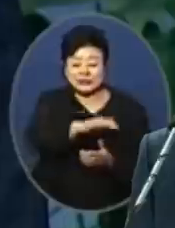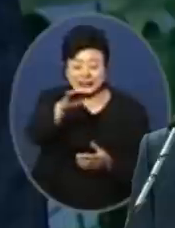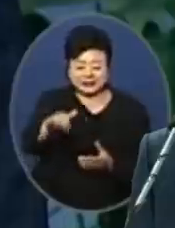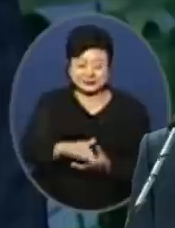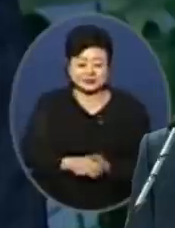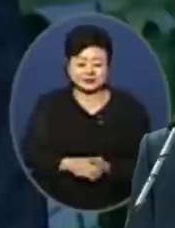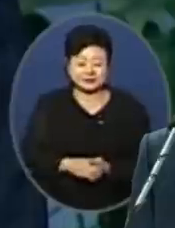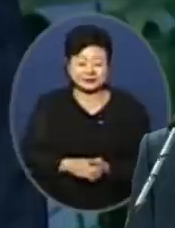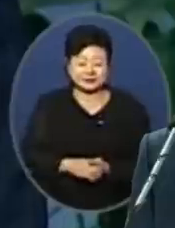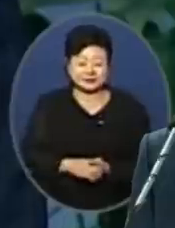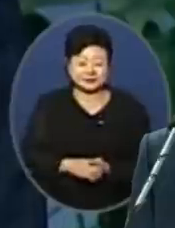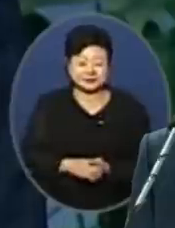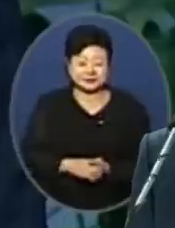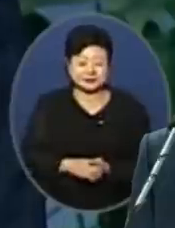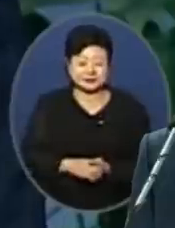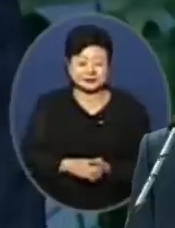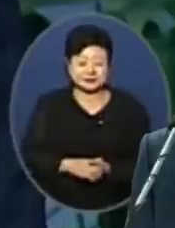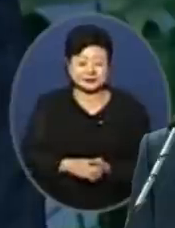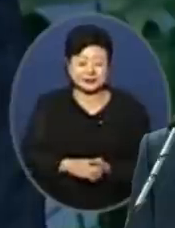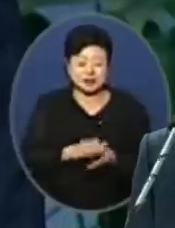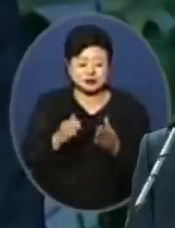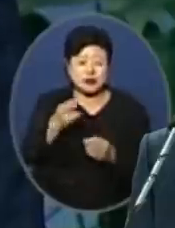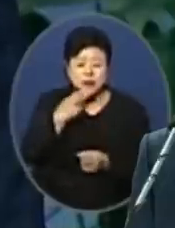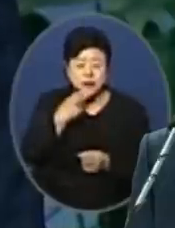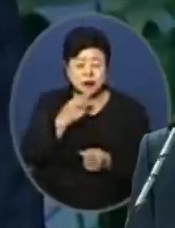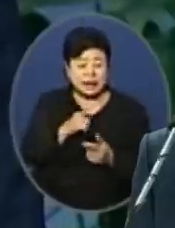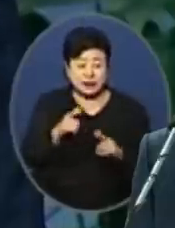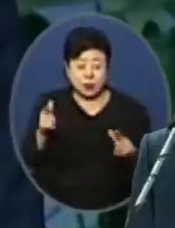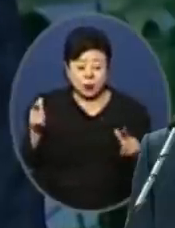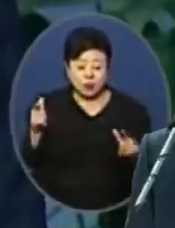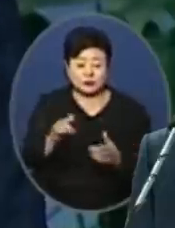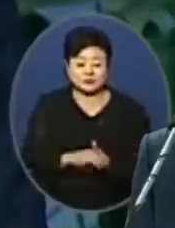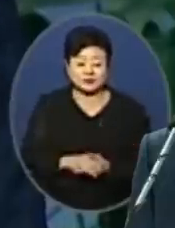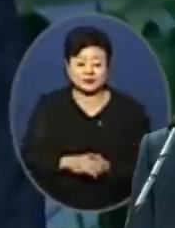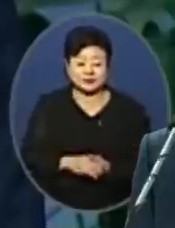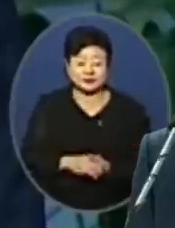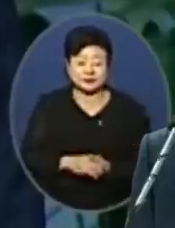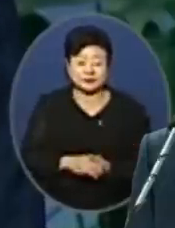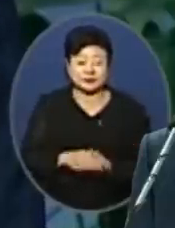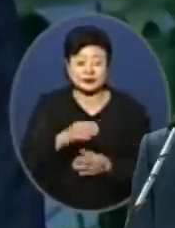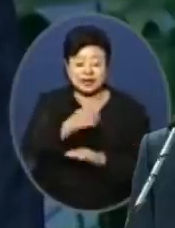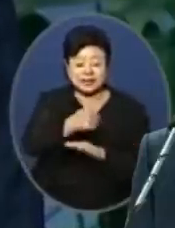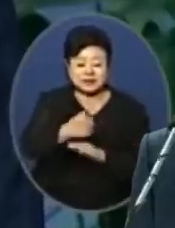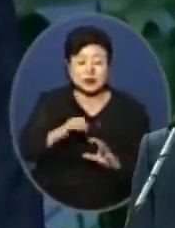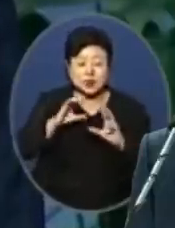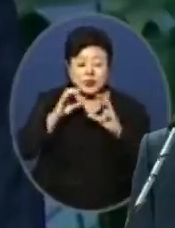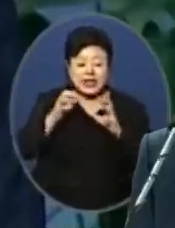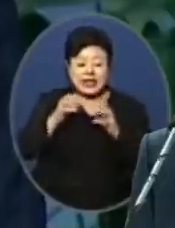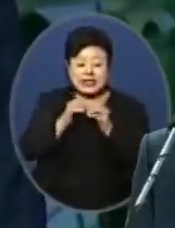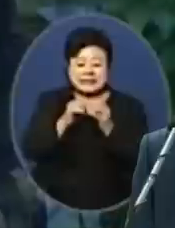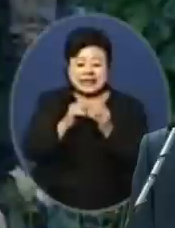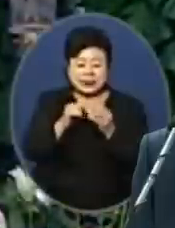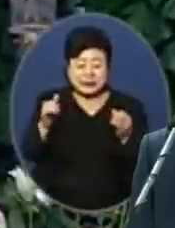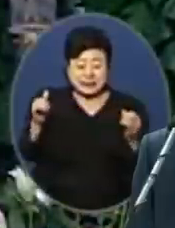우리는 무방지 상태로 있는 것은 아닌 것입니다. 그리스도 나라의 백성